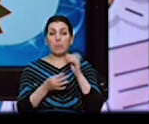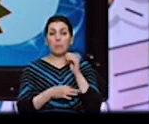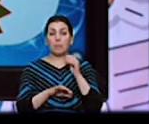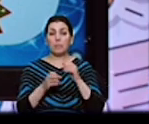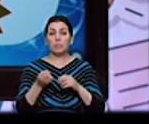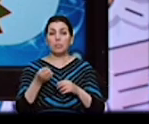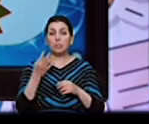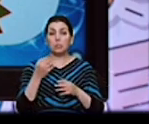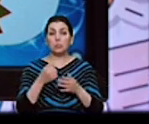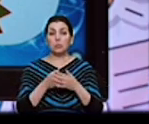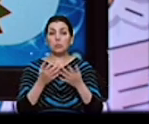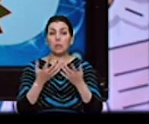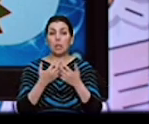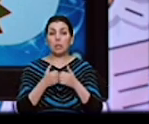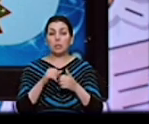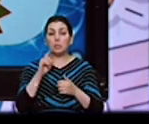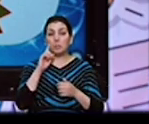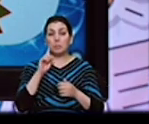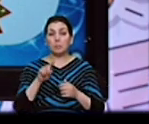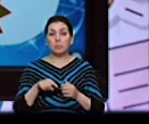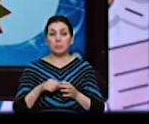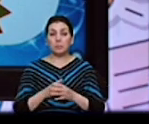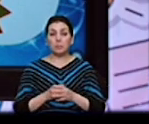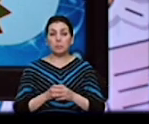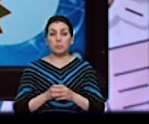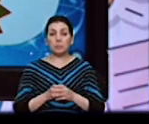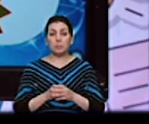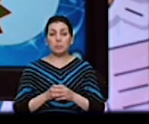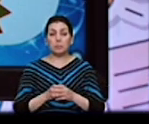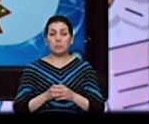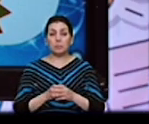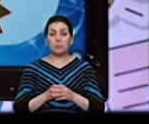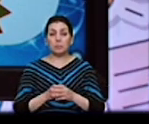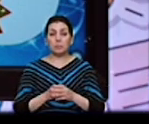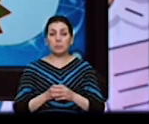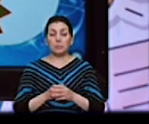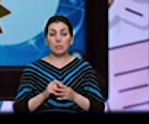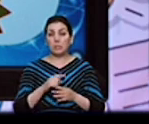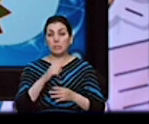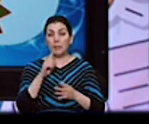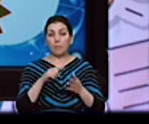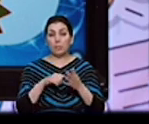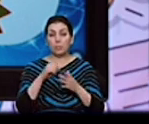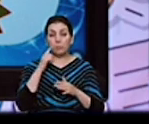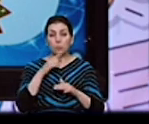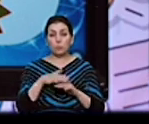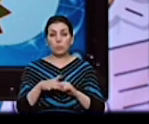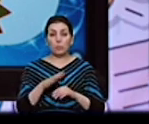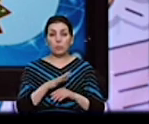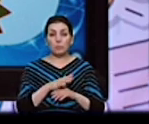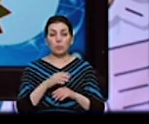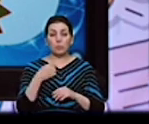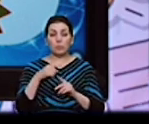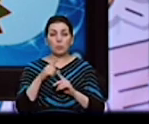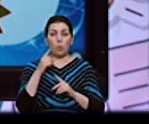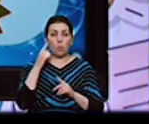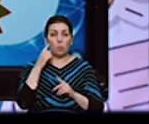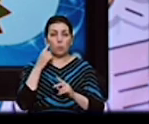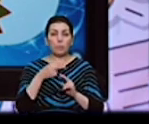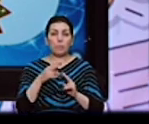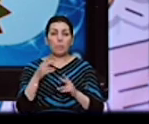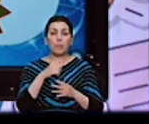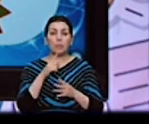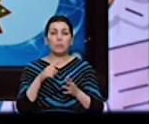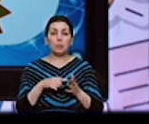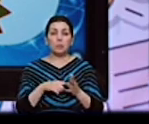Kenjatoy nechagacha sanashni bilar edi? Demak, savollarim tushunarlimi? O'ylaymanki,